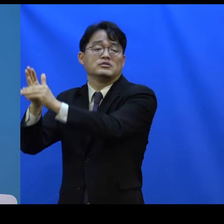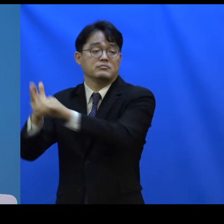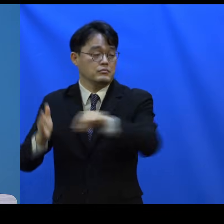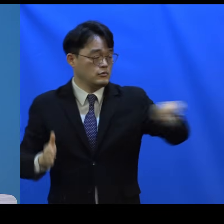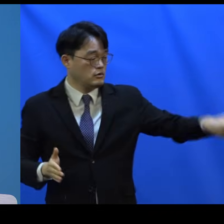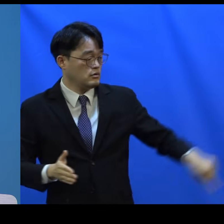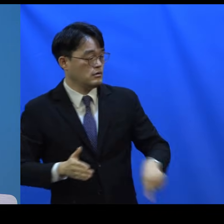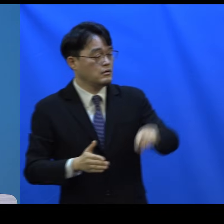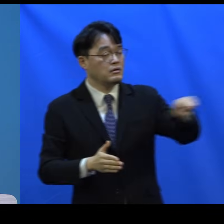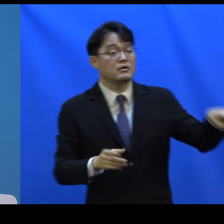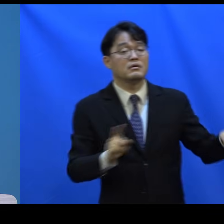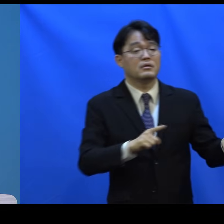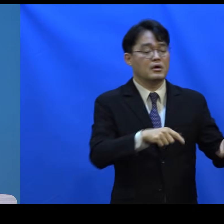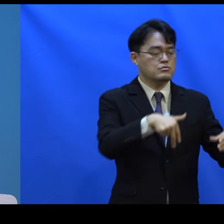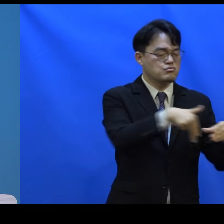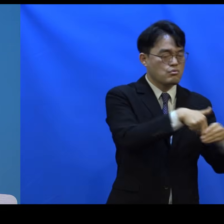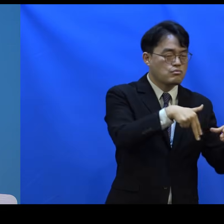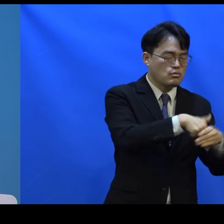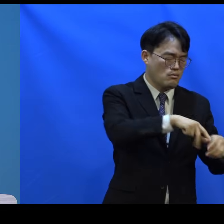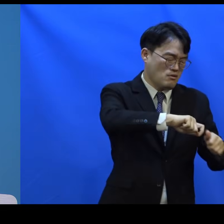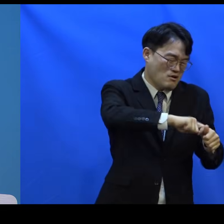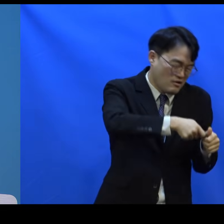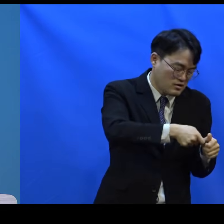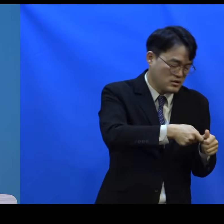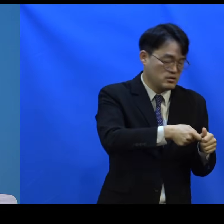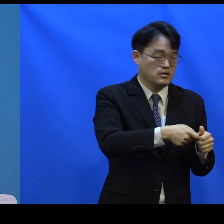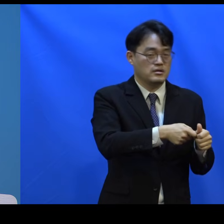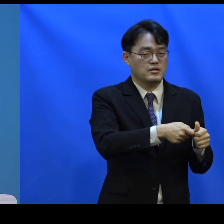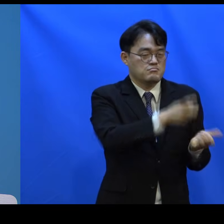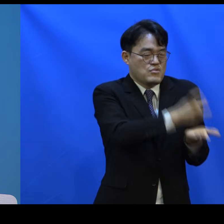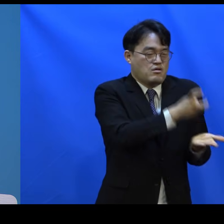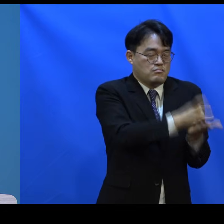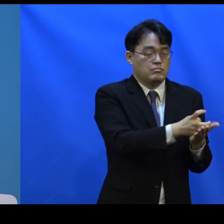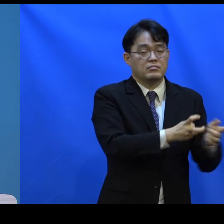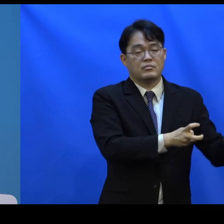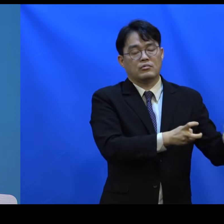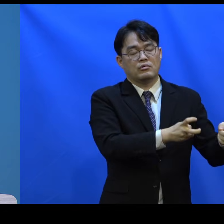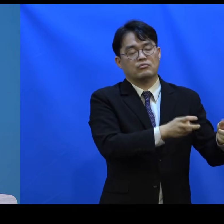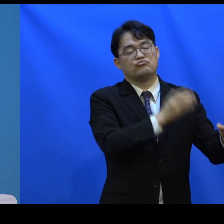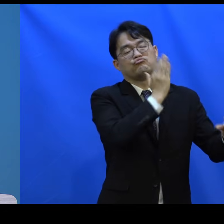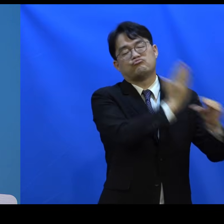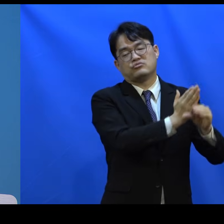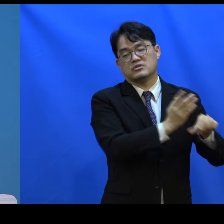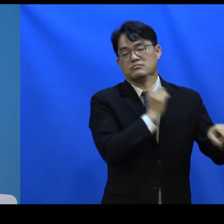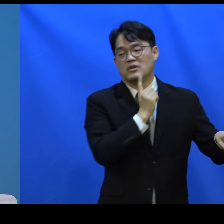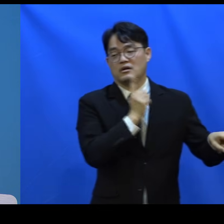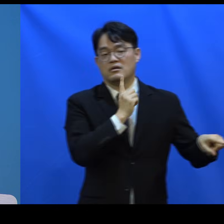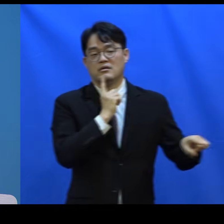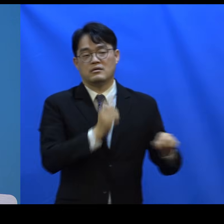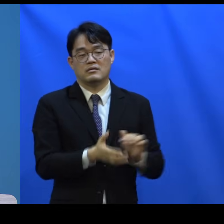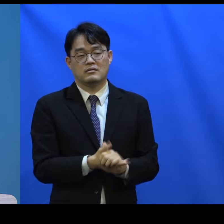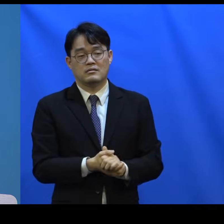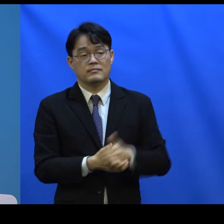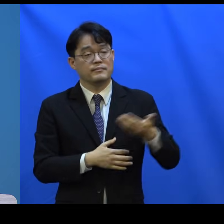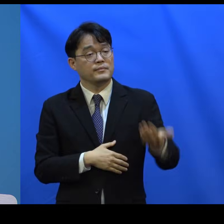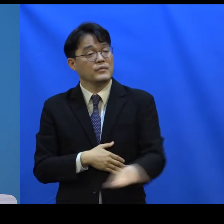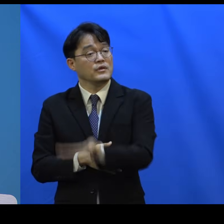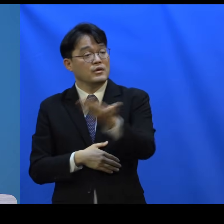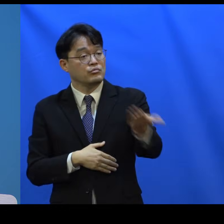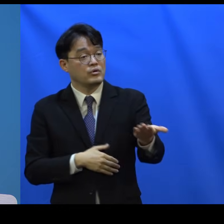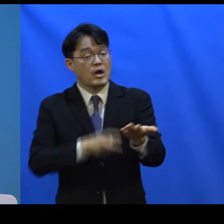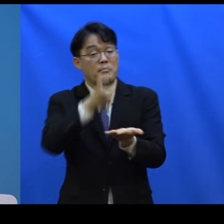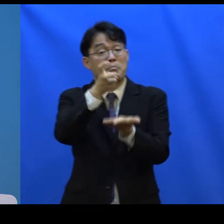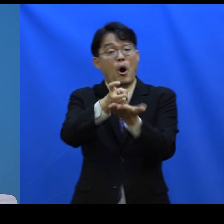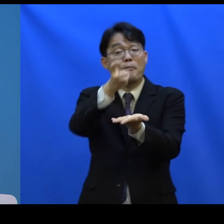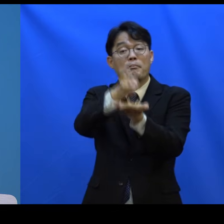법은 뭘 위해서 존재하느냐? 법은 법을 위해서 존재하는 게 아니에요. 법은 사람을 보호하고 살리기 위해서